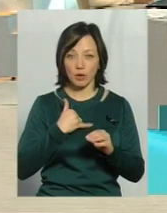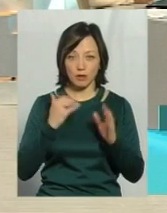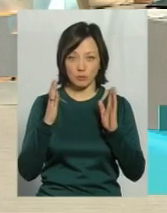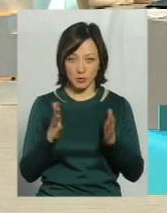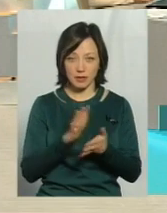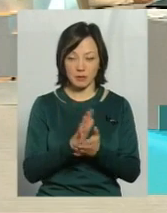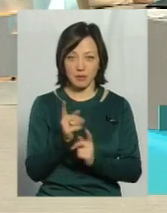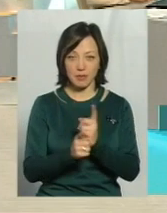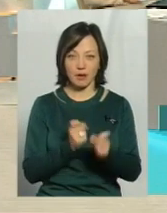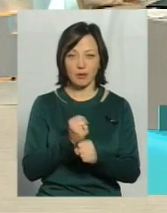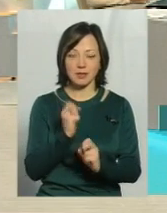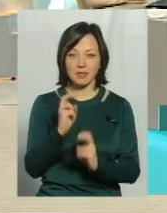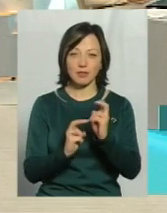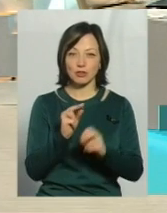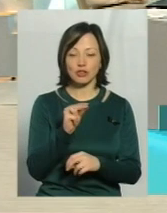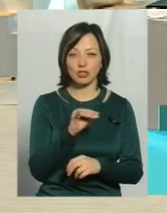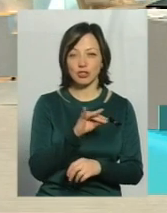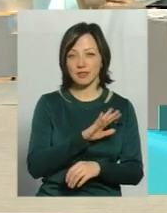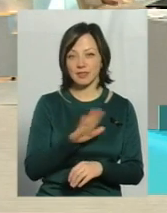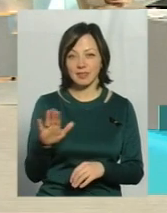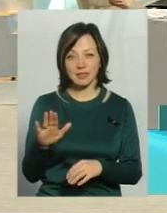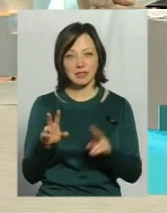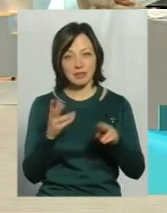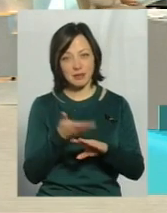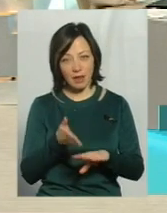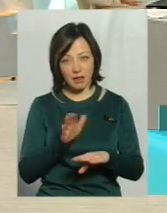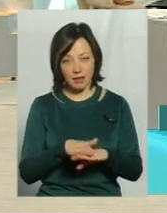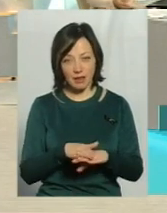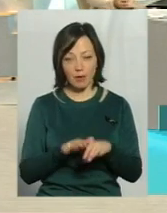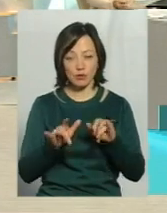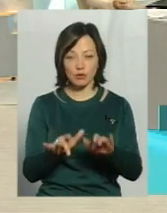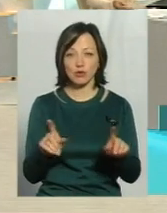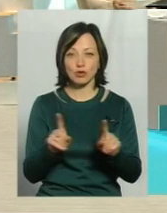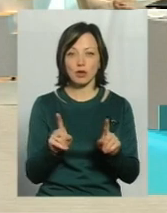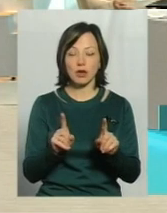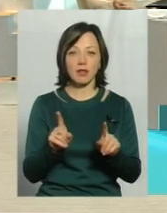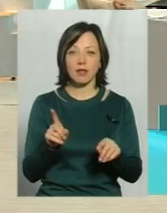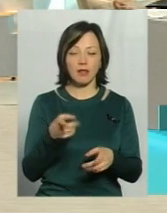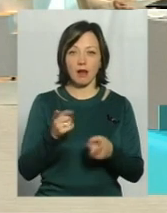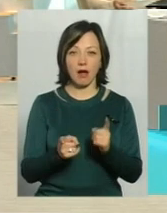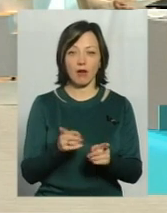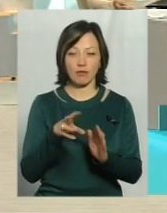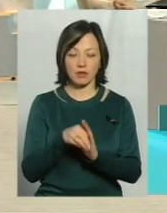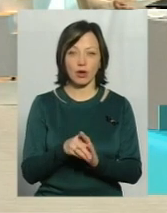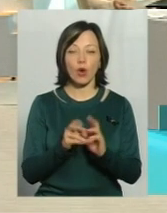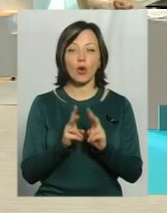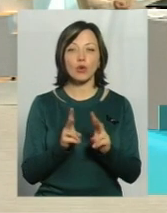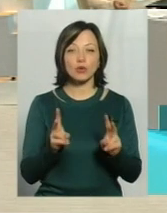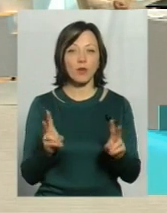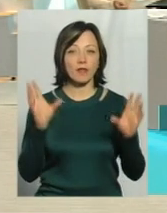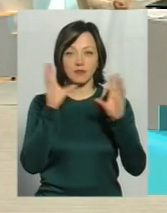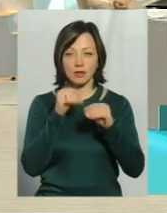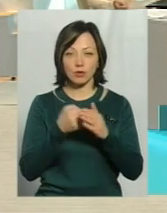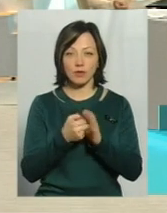будуть сміттєпереробні заводи чи ні? От, чи це настільки складна тепер буде процедура, що її майже нереально буде втілити в життя? Хто не встиг